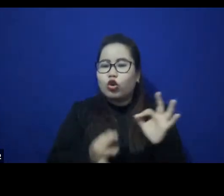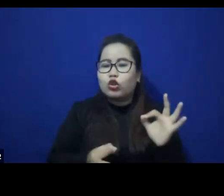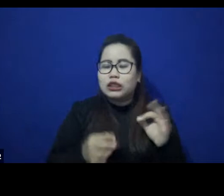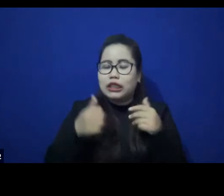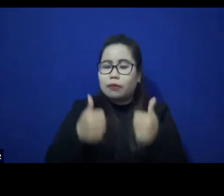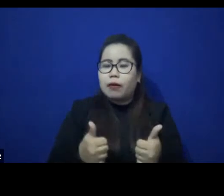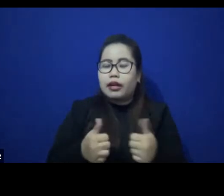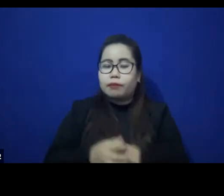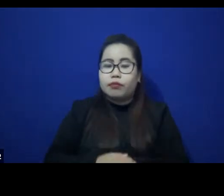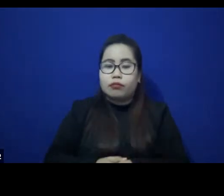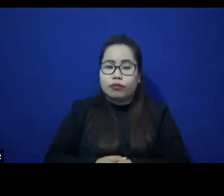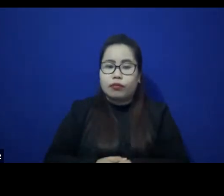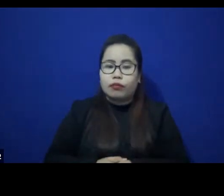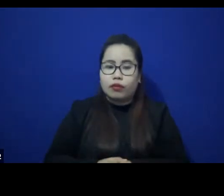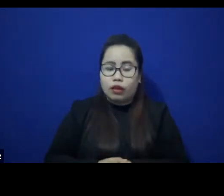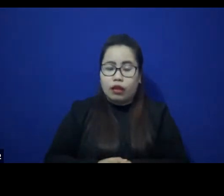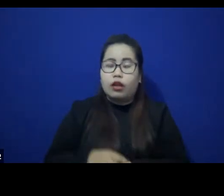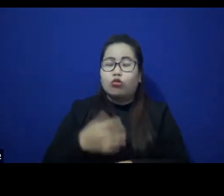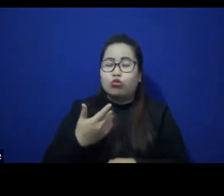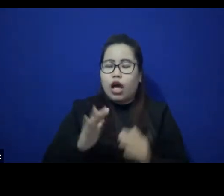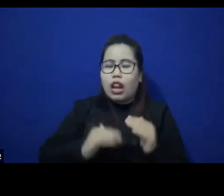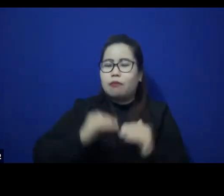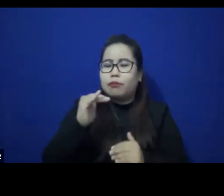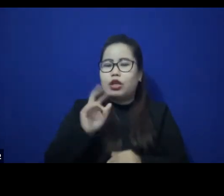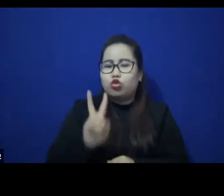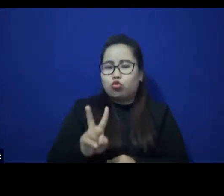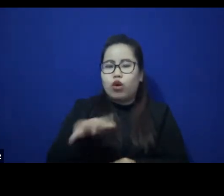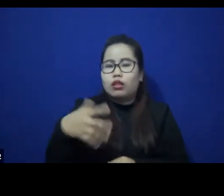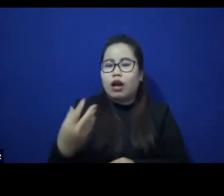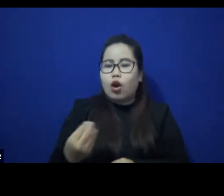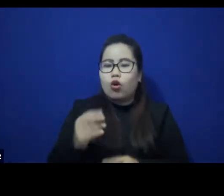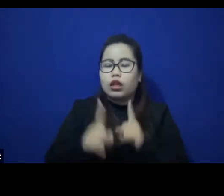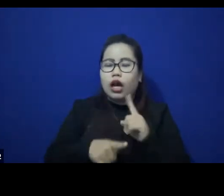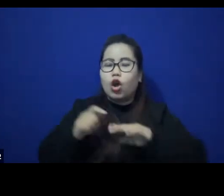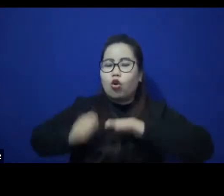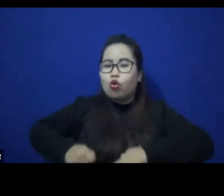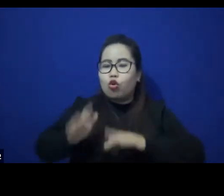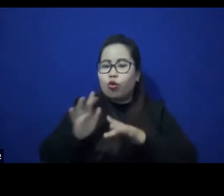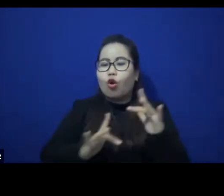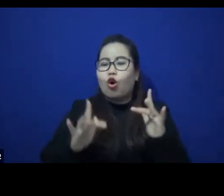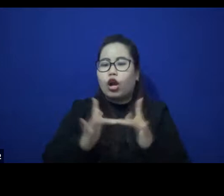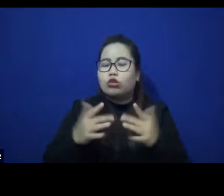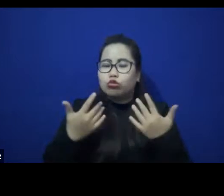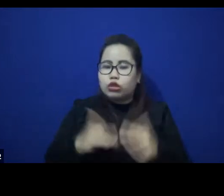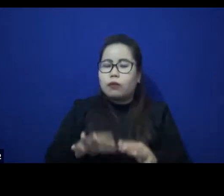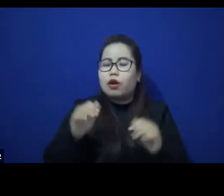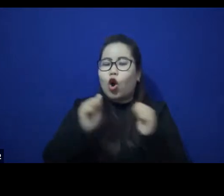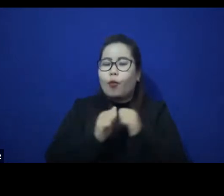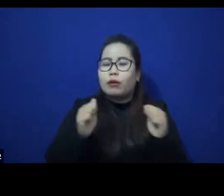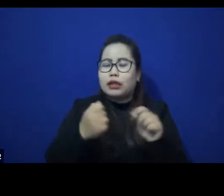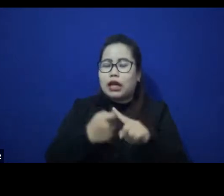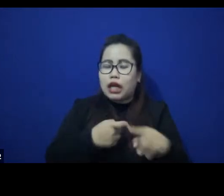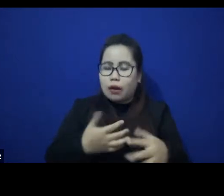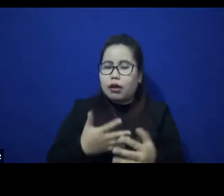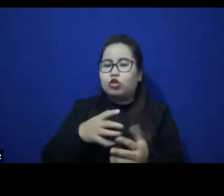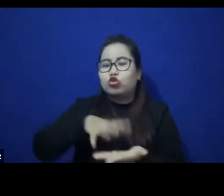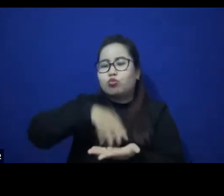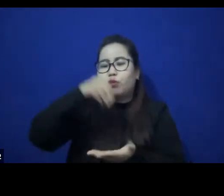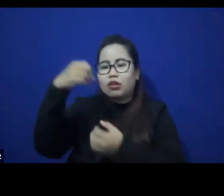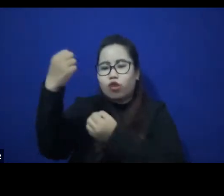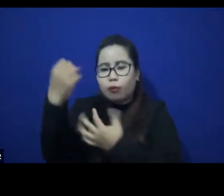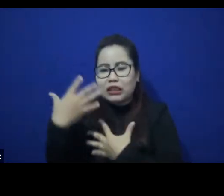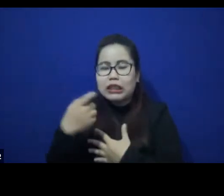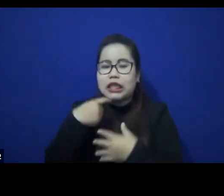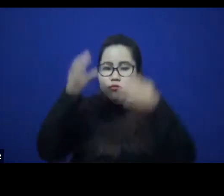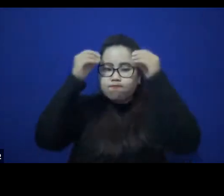selama lebih dari dua dekade hukum online berkomitmen menjadi sumber referensi pengetahuan hukum bagi seluruh